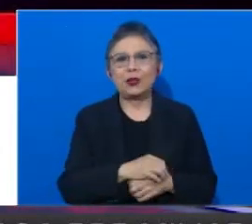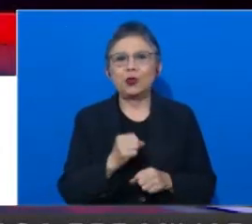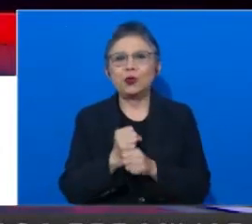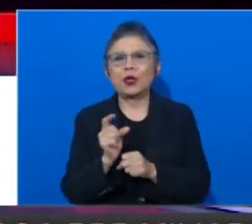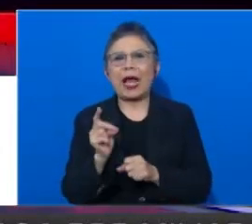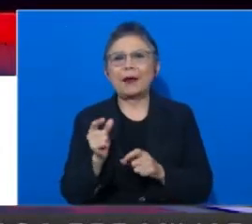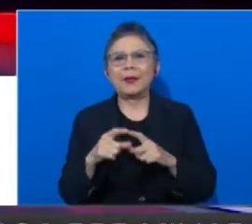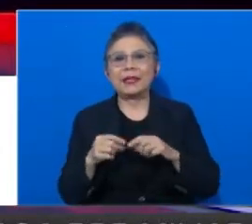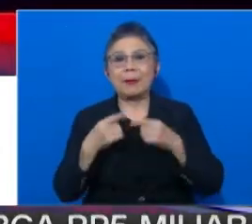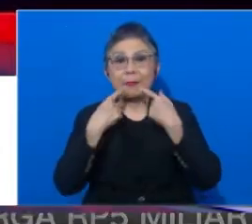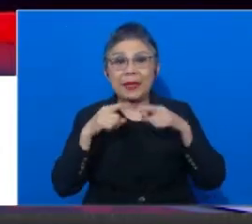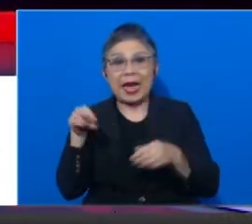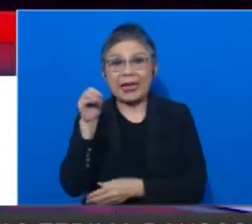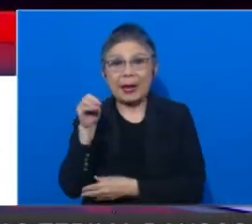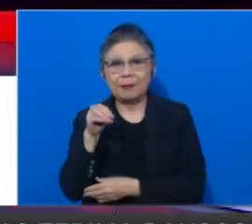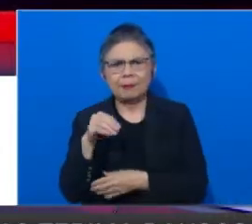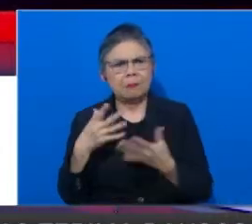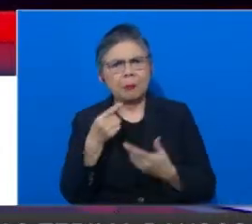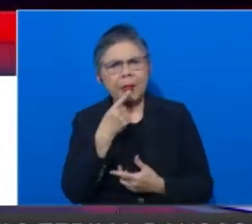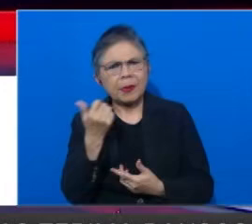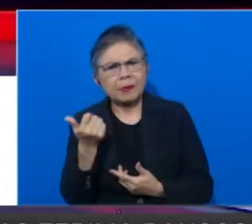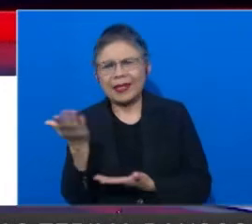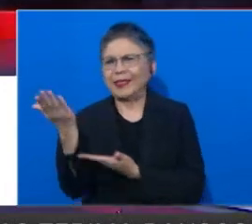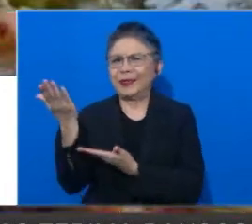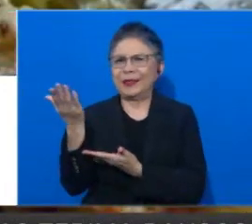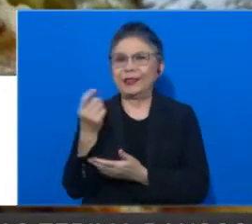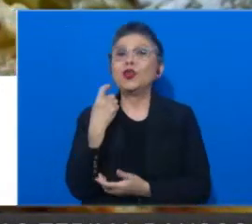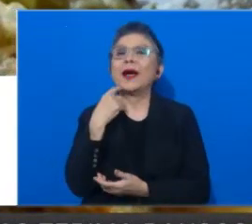berbeda ya dari biasanya. Seperti apa rasanya? Ini dia.